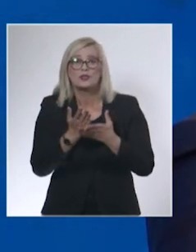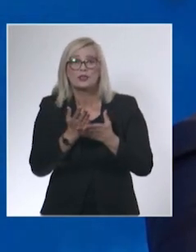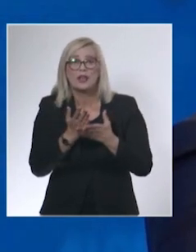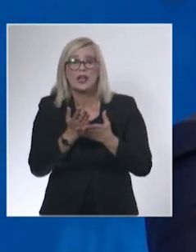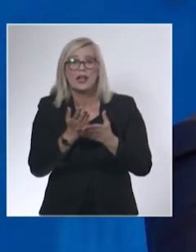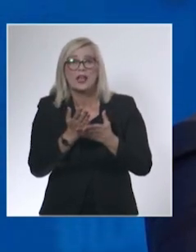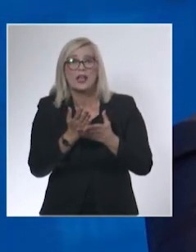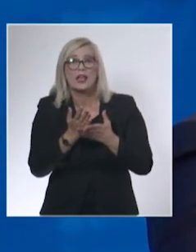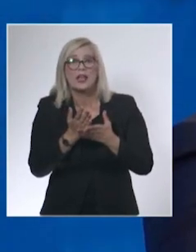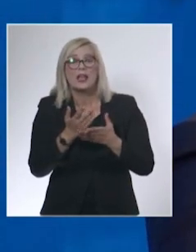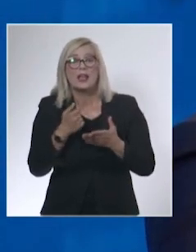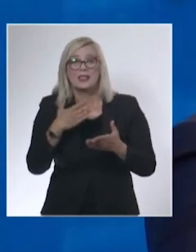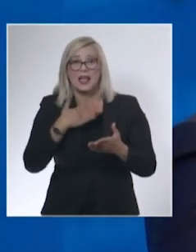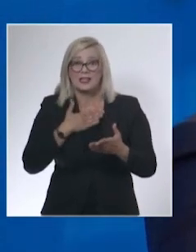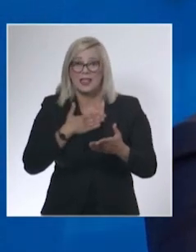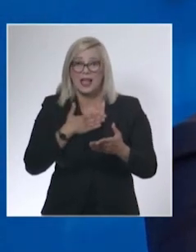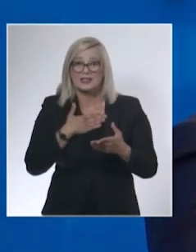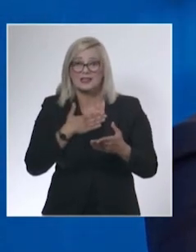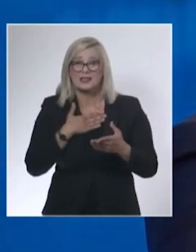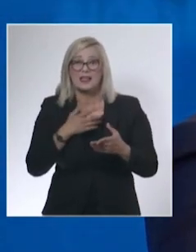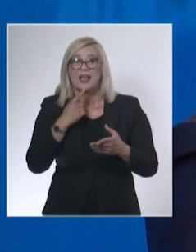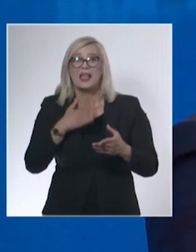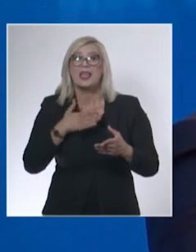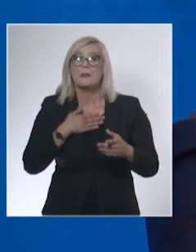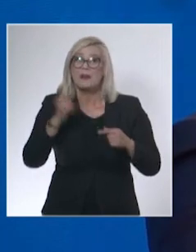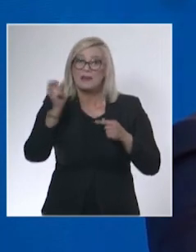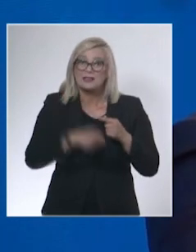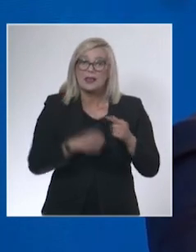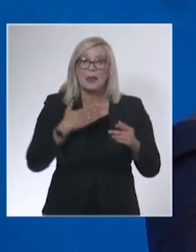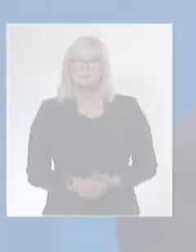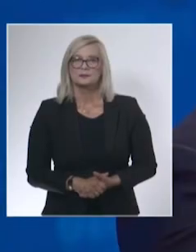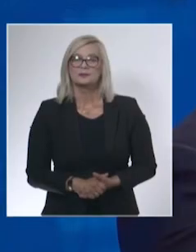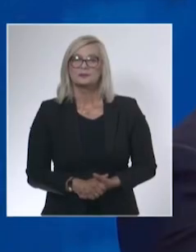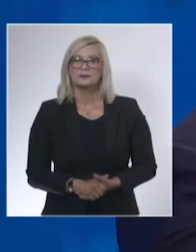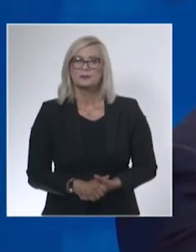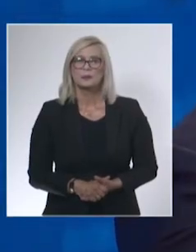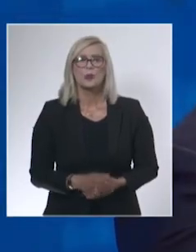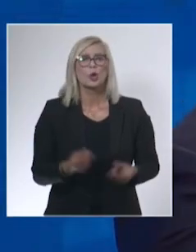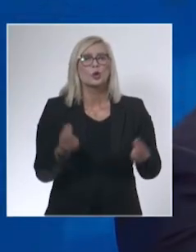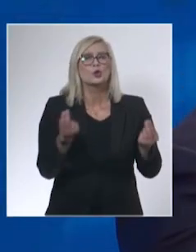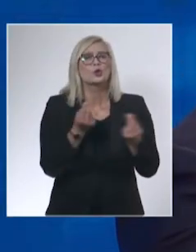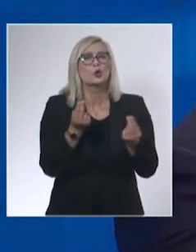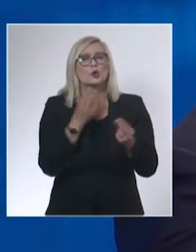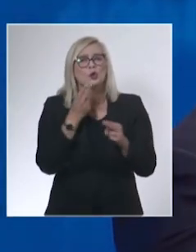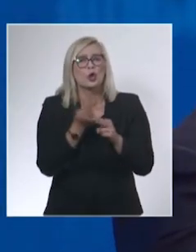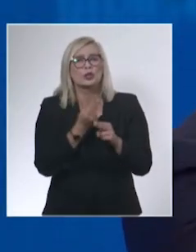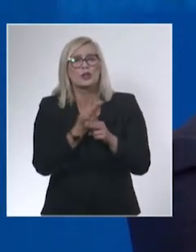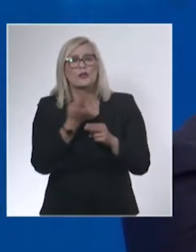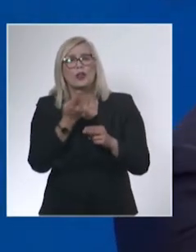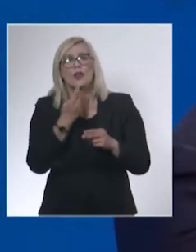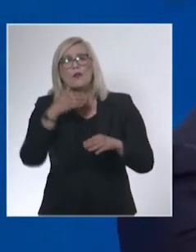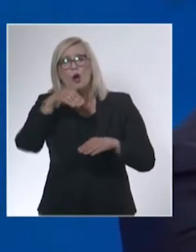Југоисточна Европа, па и во Источна Европа, еве во Братислава сме, во Словачка, зошто тие се подобрија економски? Само поради една